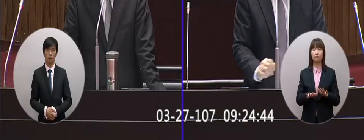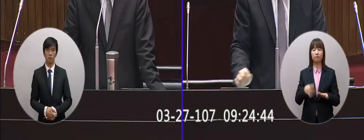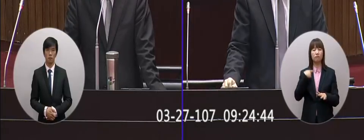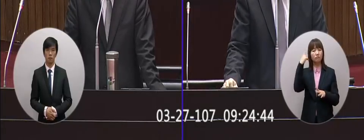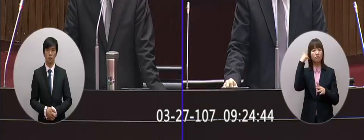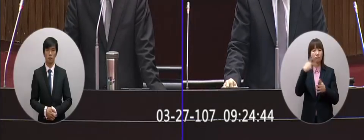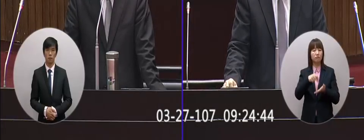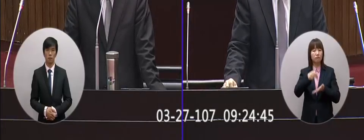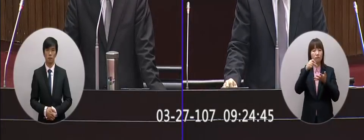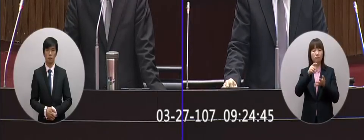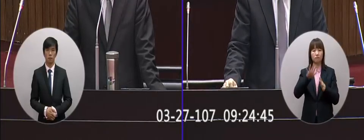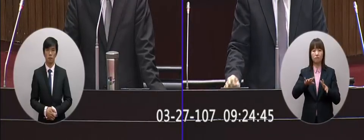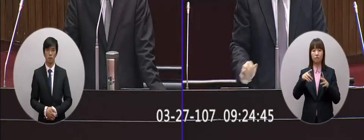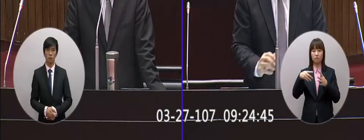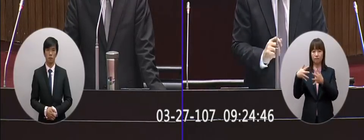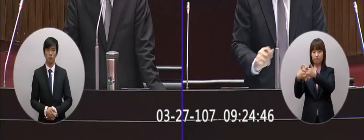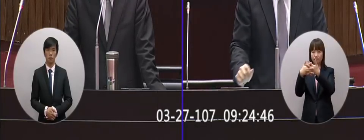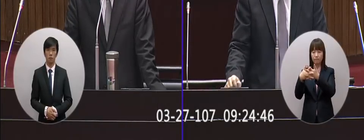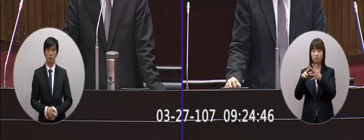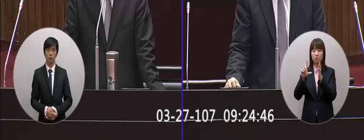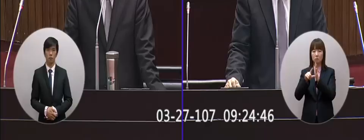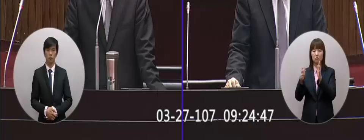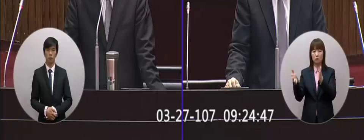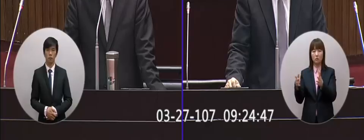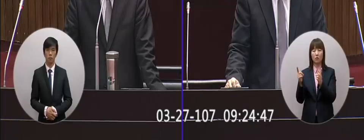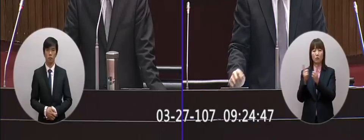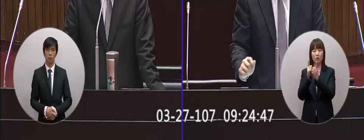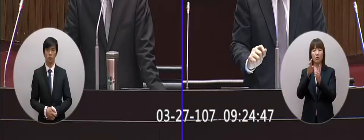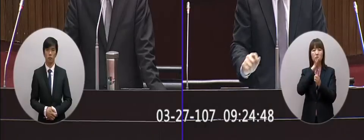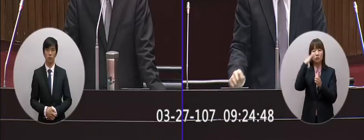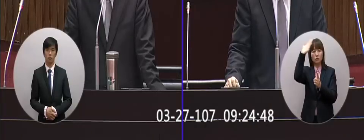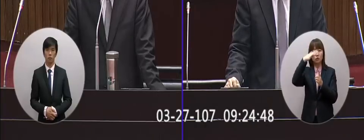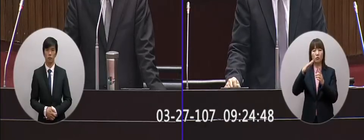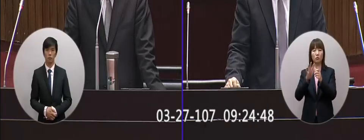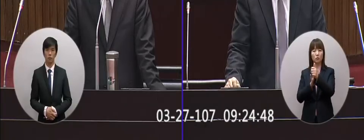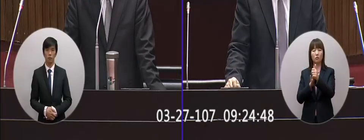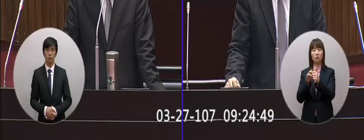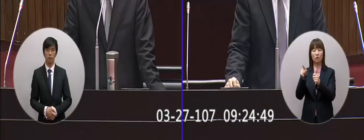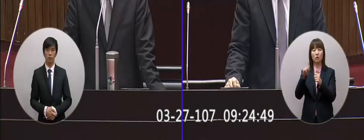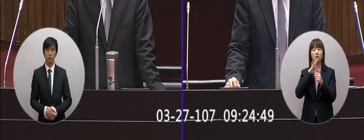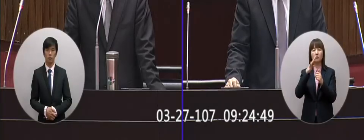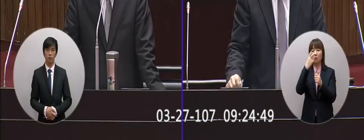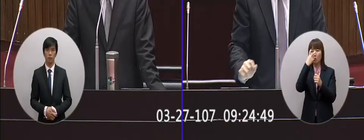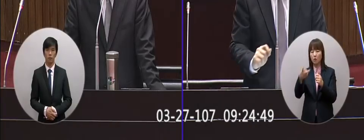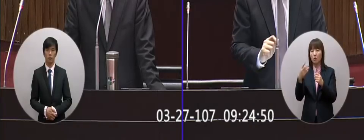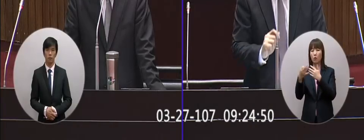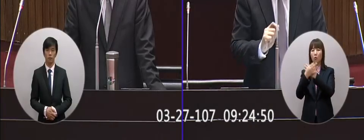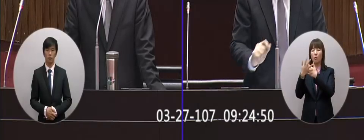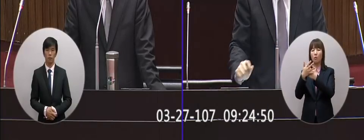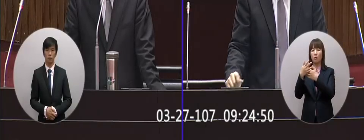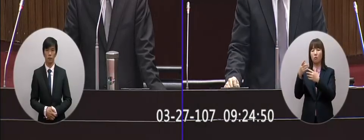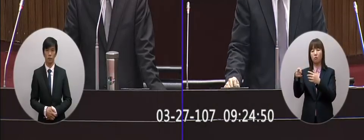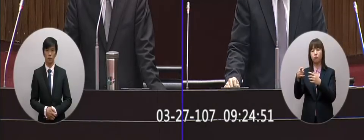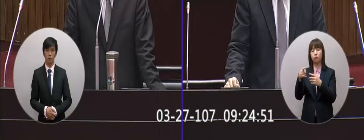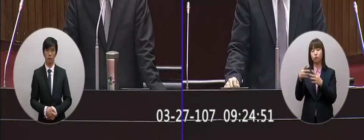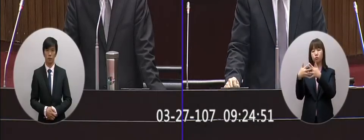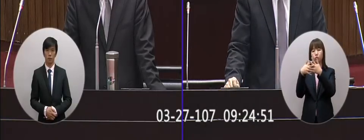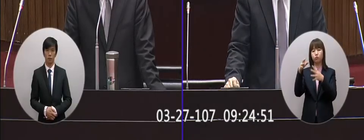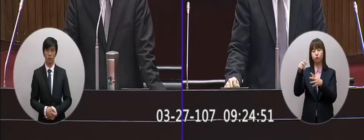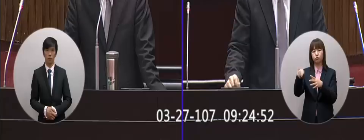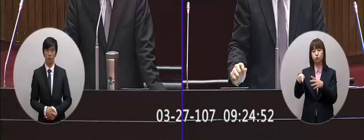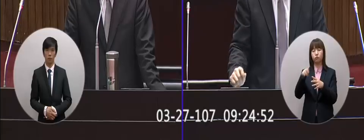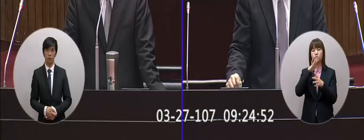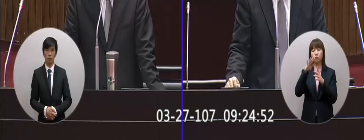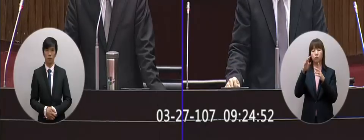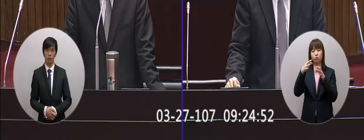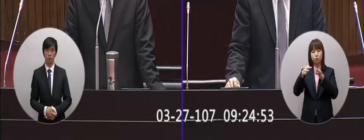特别提的是，其实这次在美国期间也刚好遇到邓正中政委，他也率团去华府访问，那刚好也机会在那边跟业